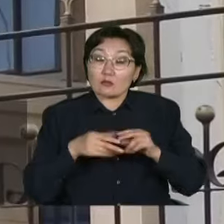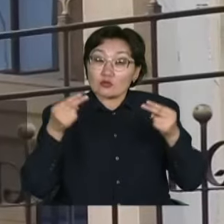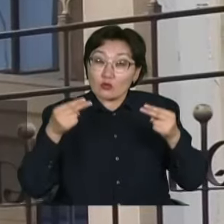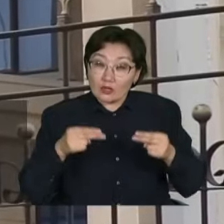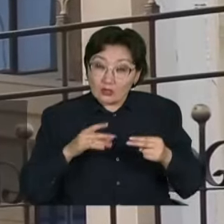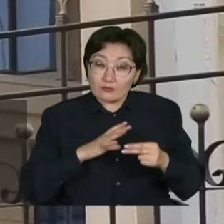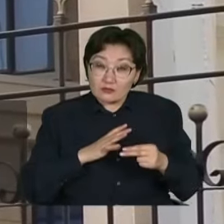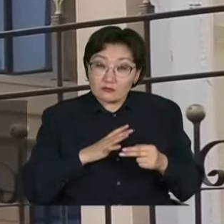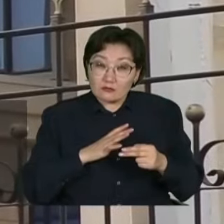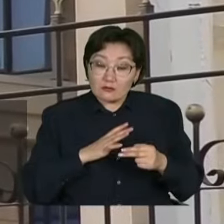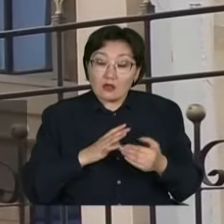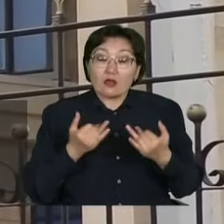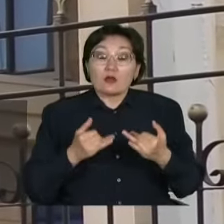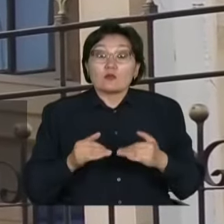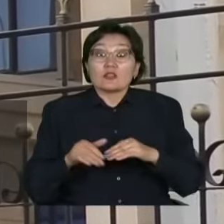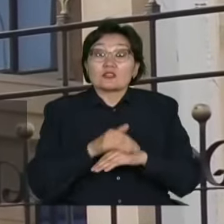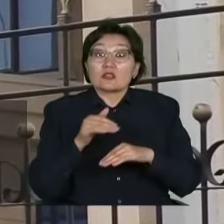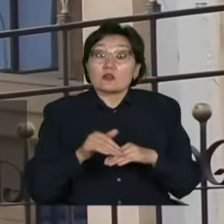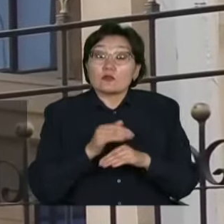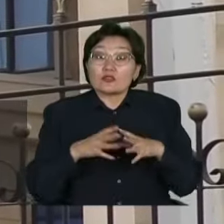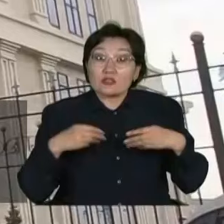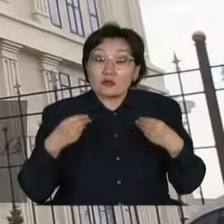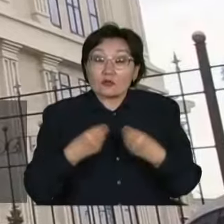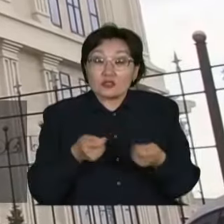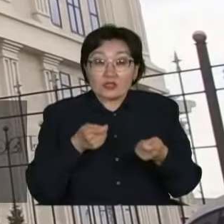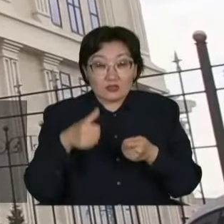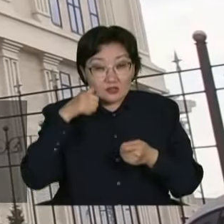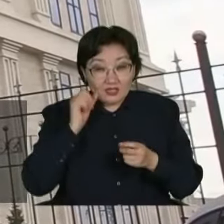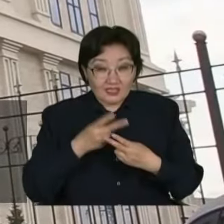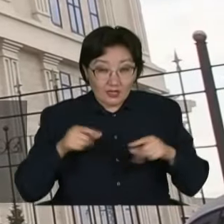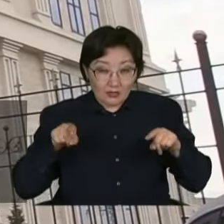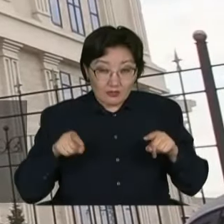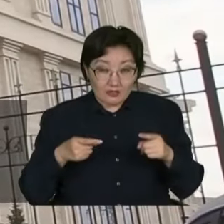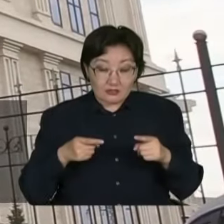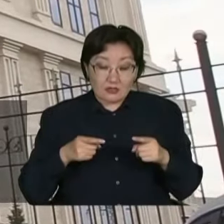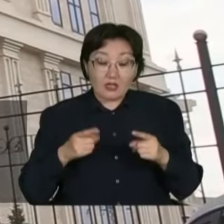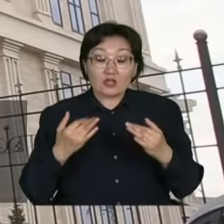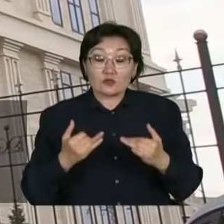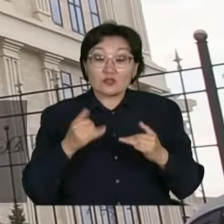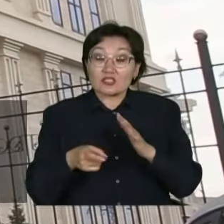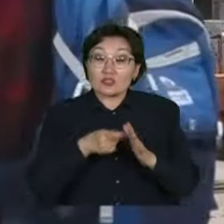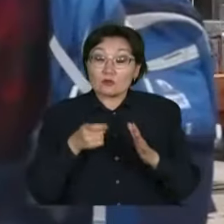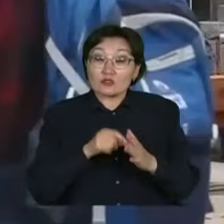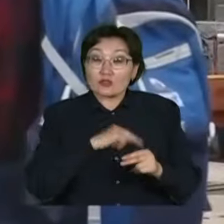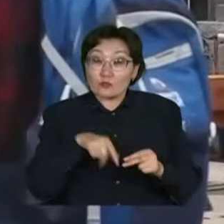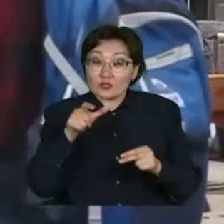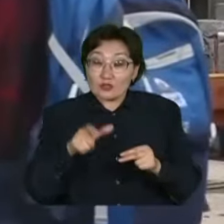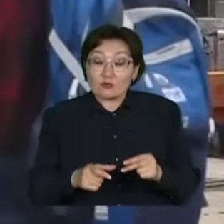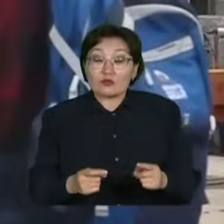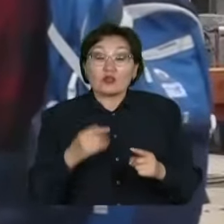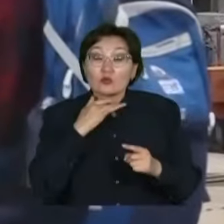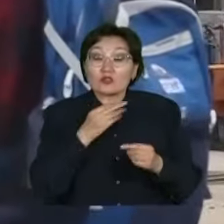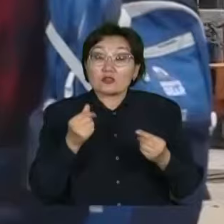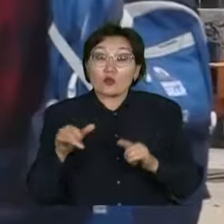қоямыз. Қайырымдылық қор жетекшісі күні кеше уақытша ұстау изоляторына қамалған. Қазір тергеушілер қомақты соманың